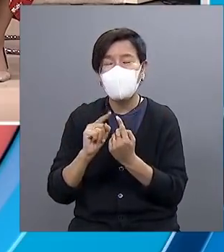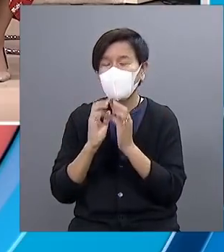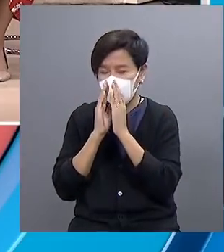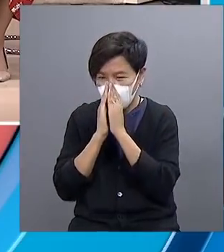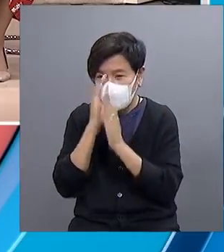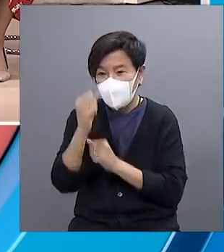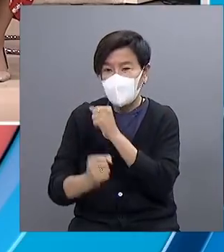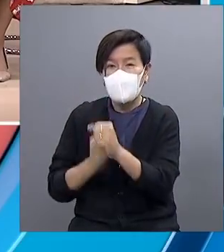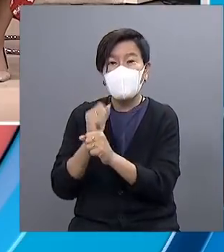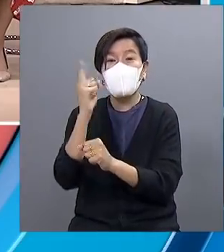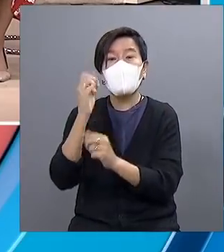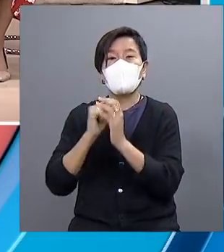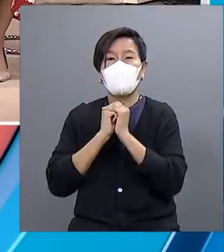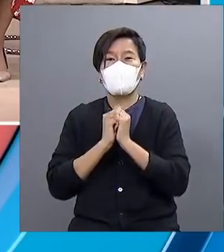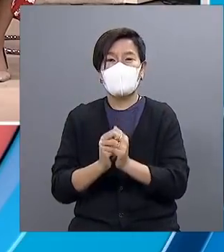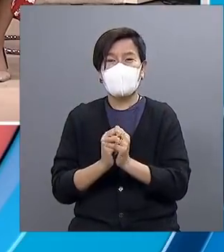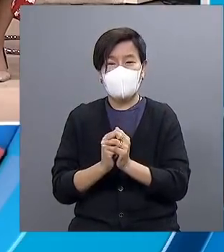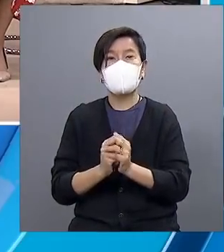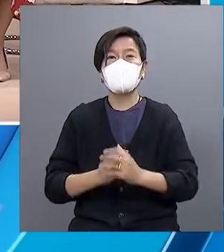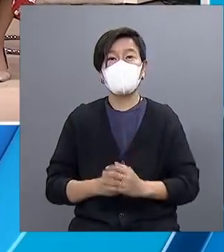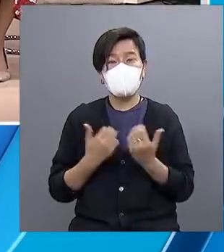สวัสดีสวัสดีครับเอา